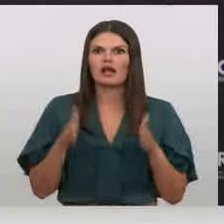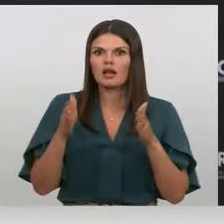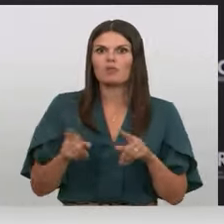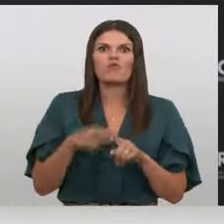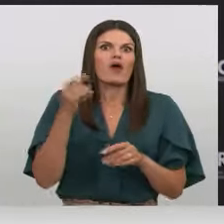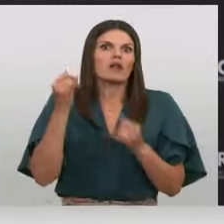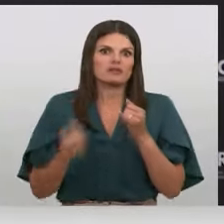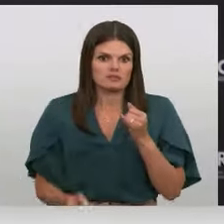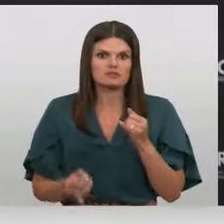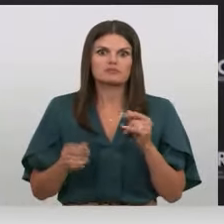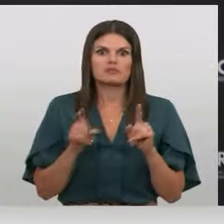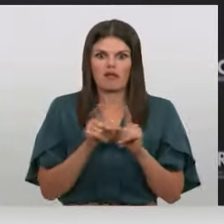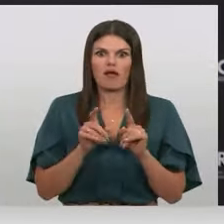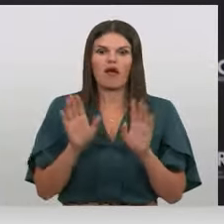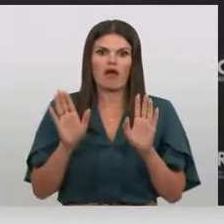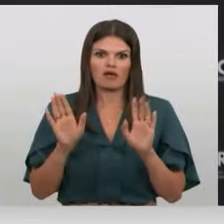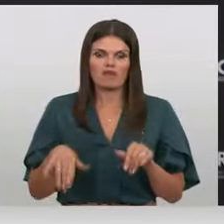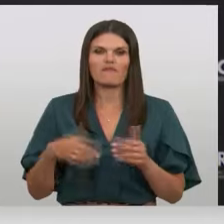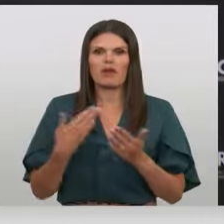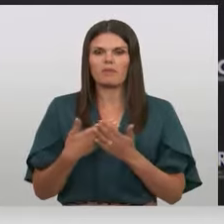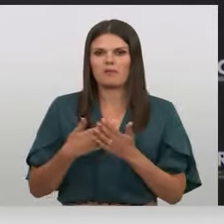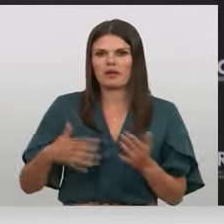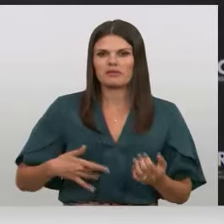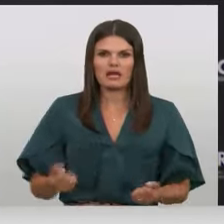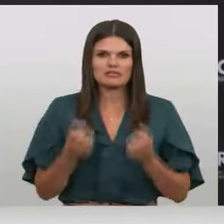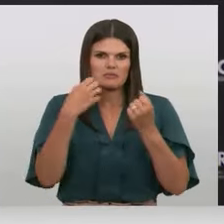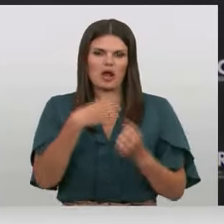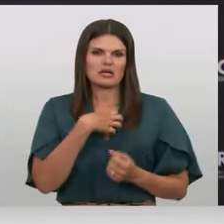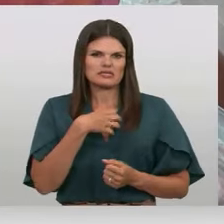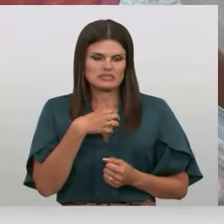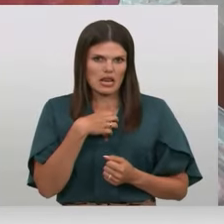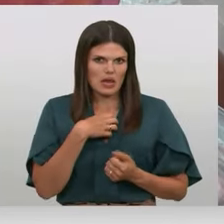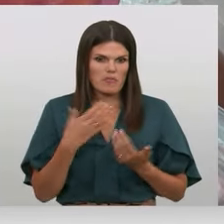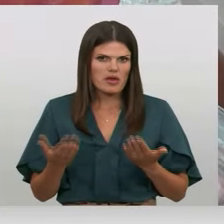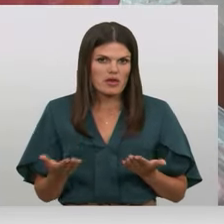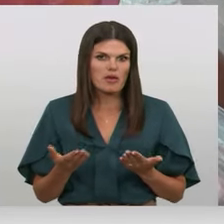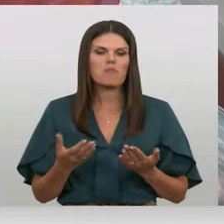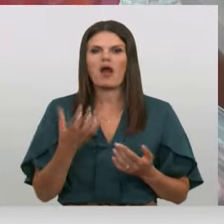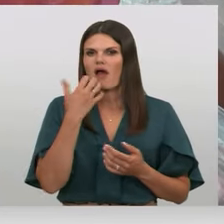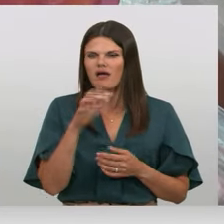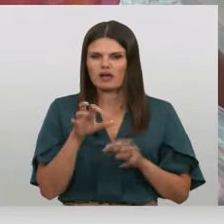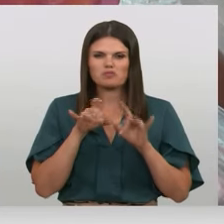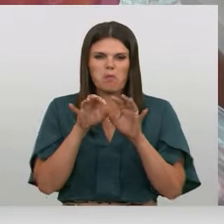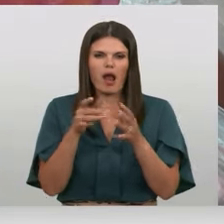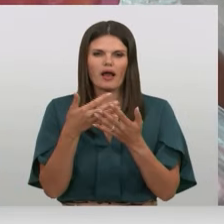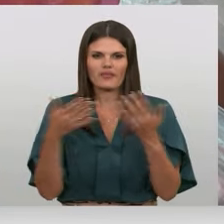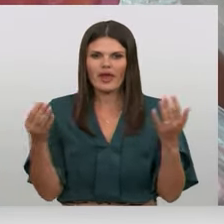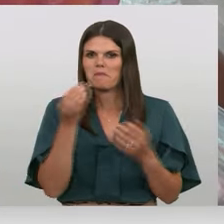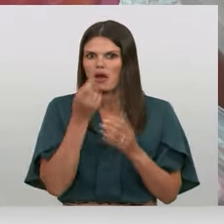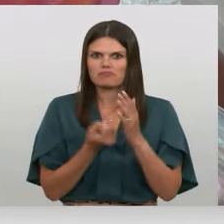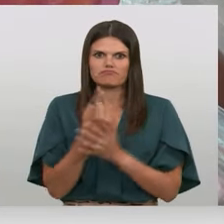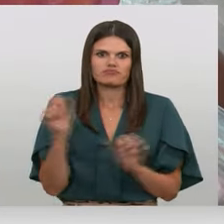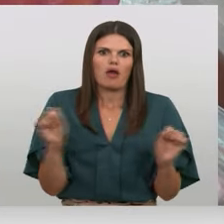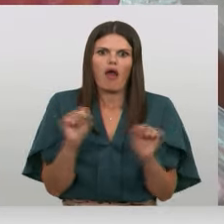sliktāks scenārijs ir palikt uz visu mūžu pie nieru dialīzes, ja tā ir pavisam nelaba baktērija. Karstumā baktērijas pārtikā rodas daudz ātrāk